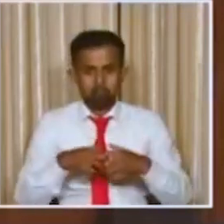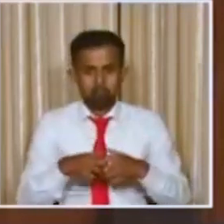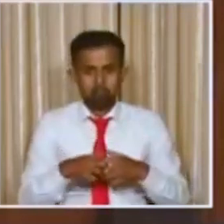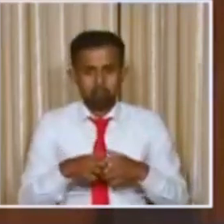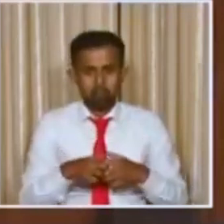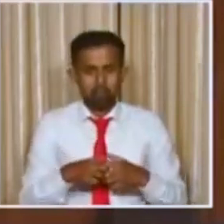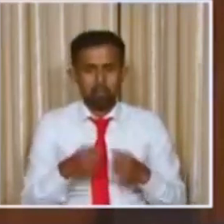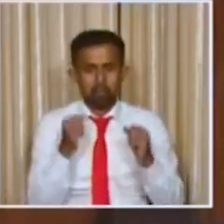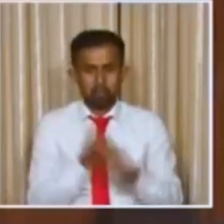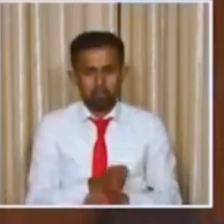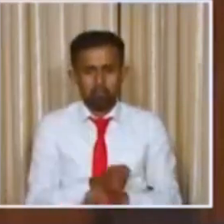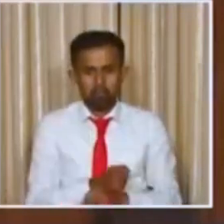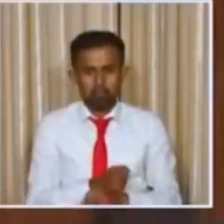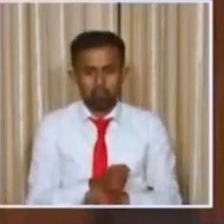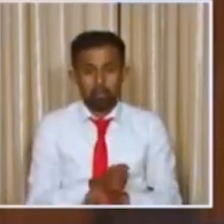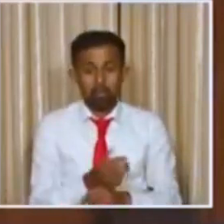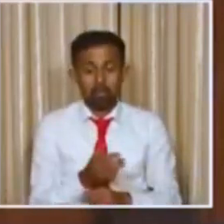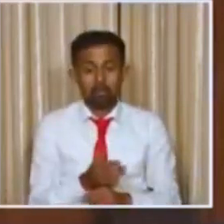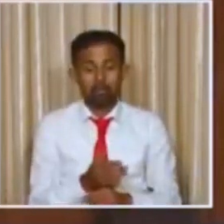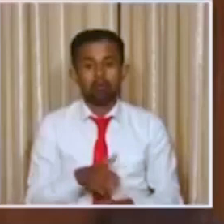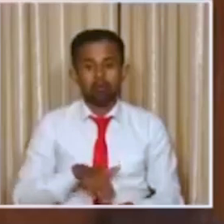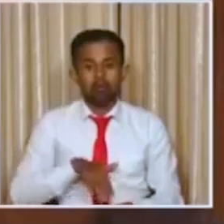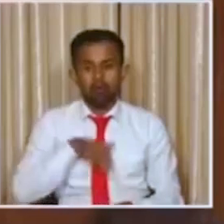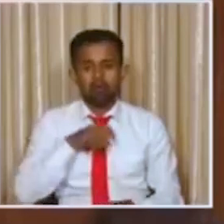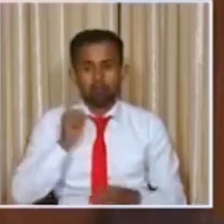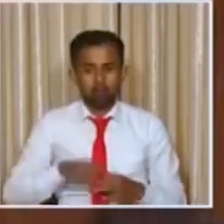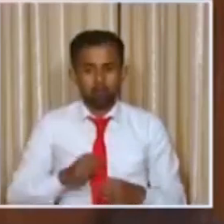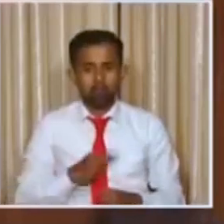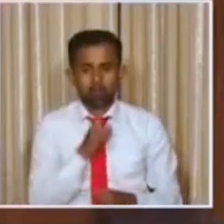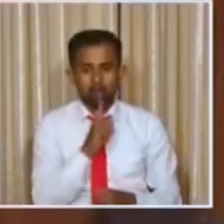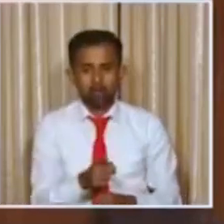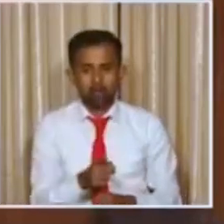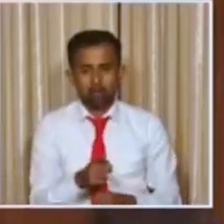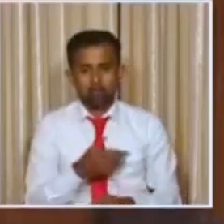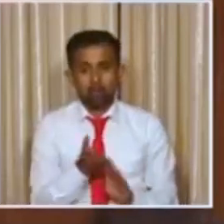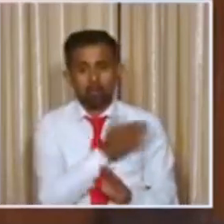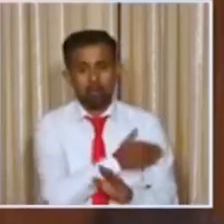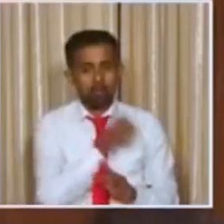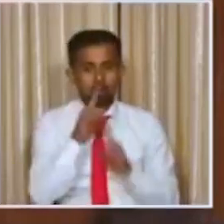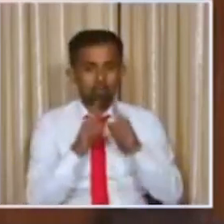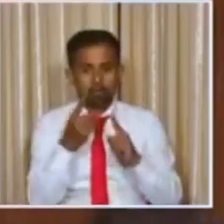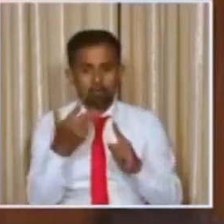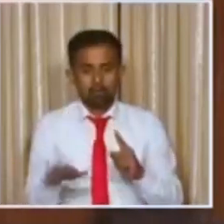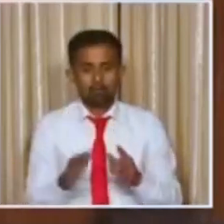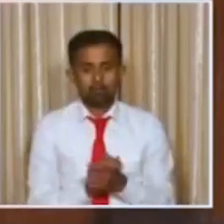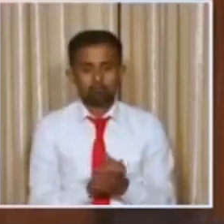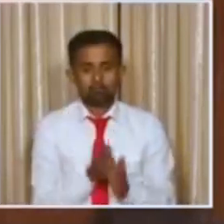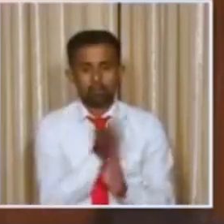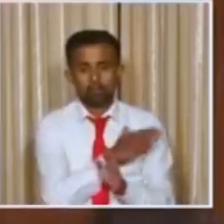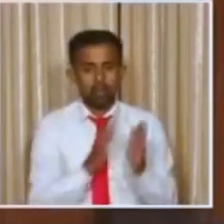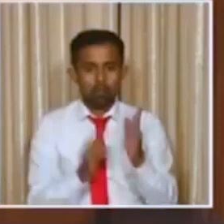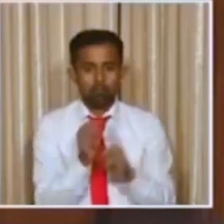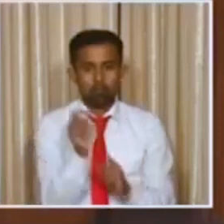காரணம் இந்த இனப்பிரச்சனை தான். இன்று எனக்கு முதல் பேசின சில அமைச்சர்கள், முன்னாள் அமைச்சர்கள் எல்லாம் மிகவும் மோசமான